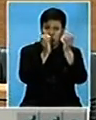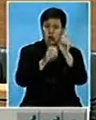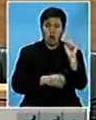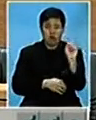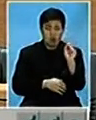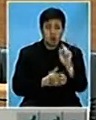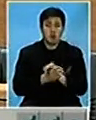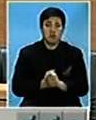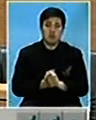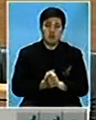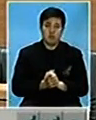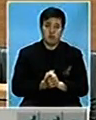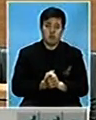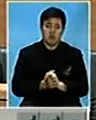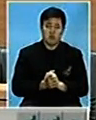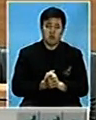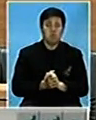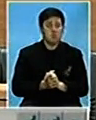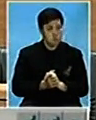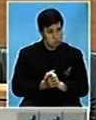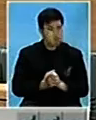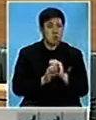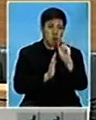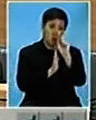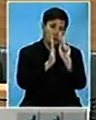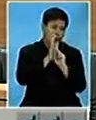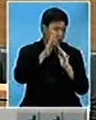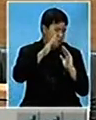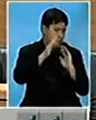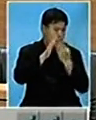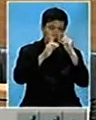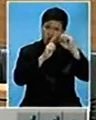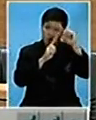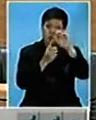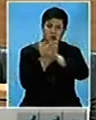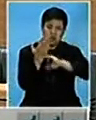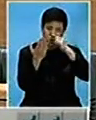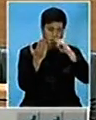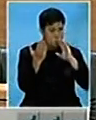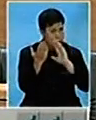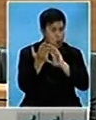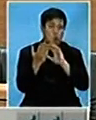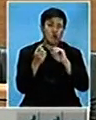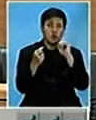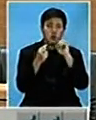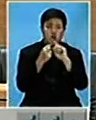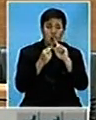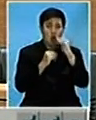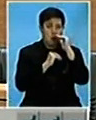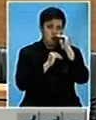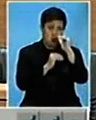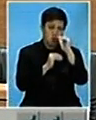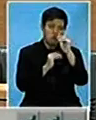ก็คือเป็นกฎหมายสูงสุดของแผ่นดินที่ใช้กำหนดกติก